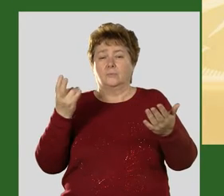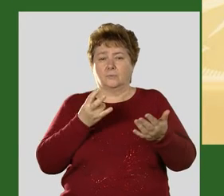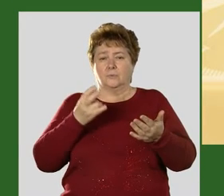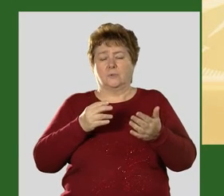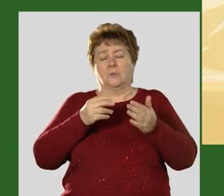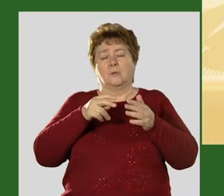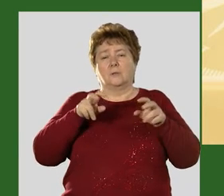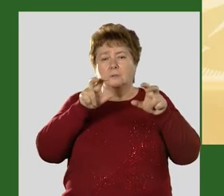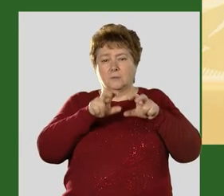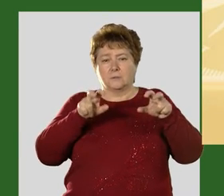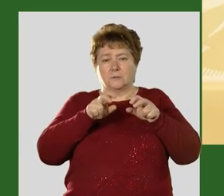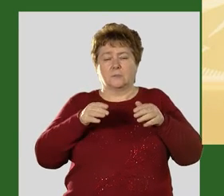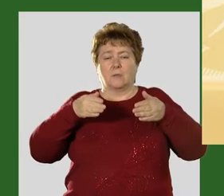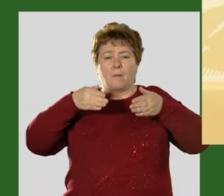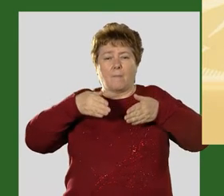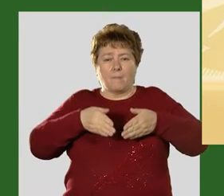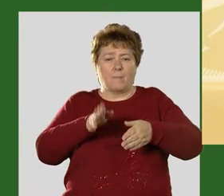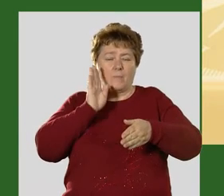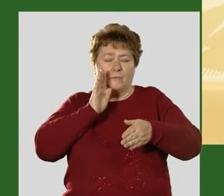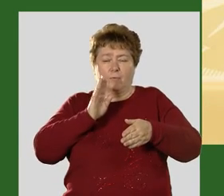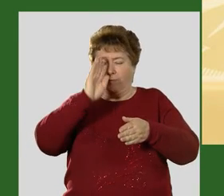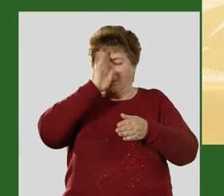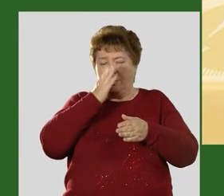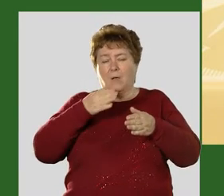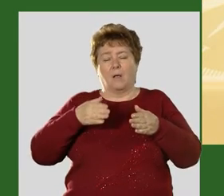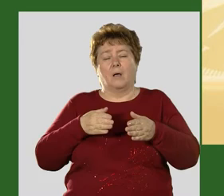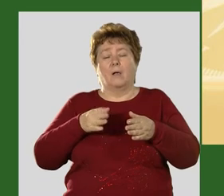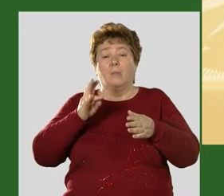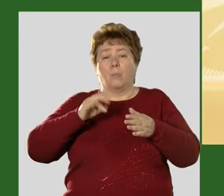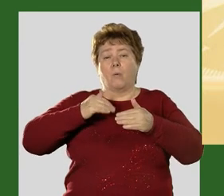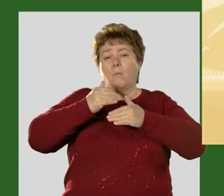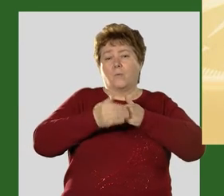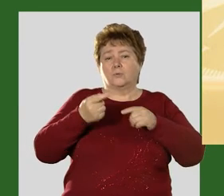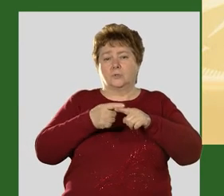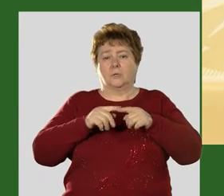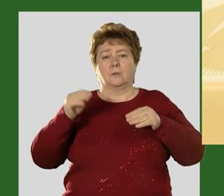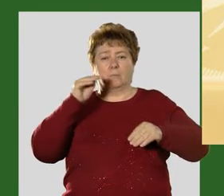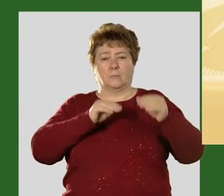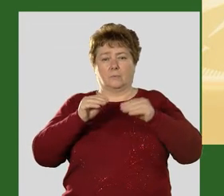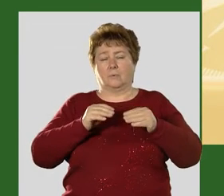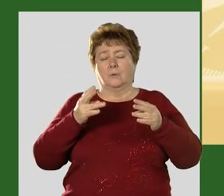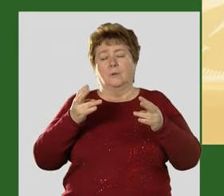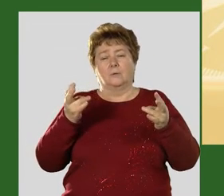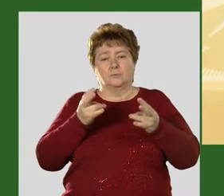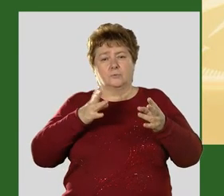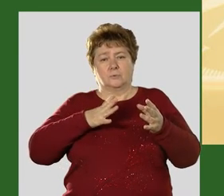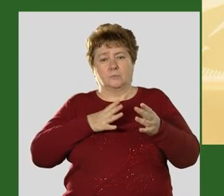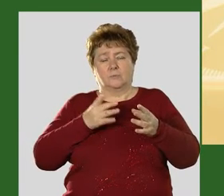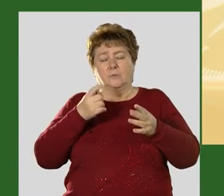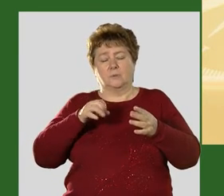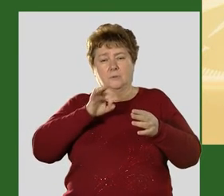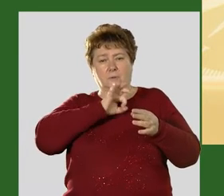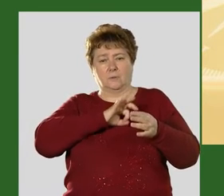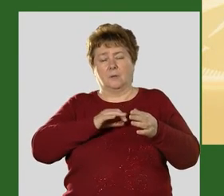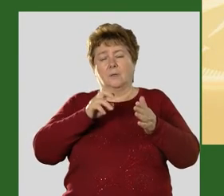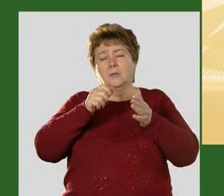для слежения за подводными лодками противника. Но позже этот прибор стал использоваться для